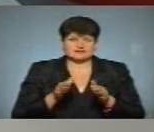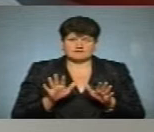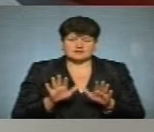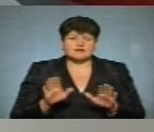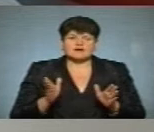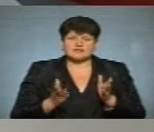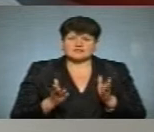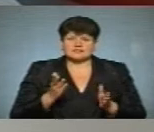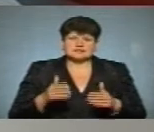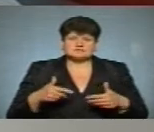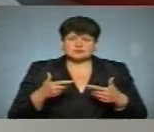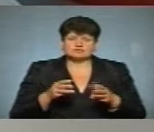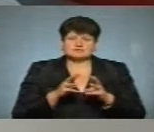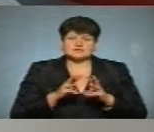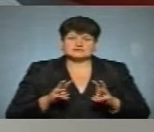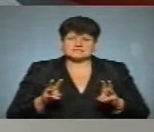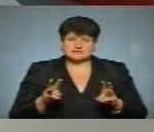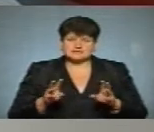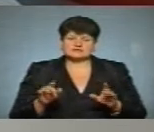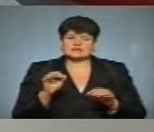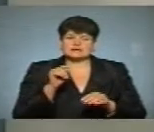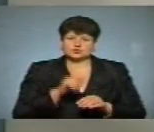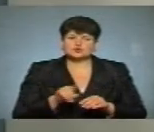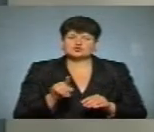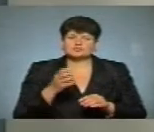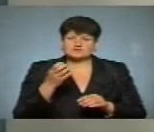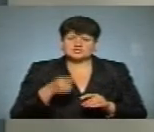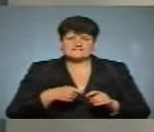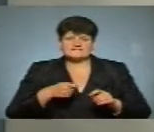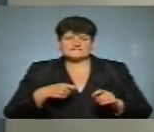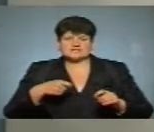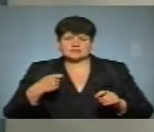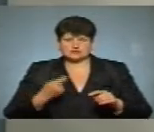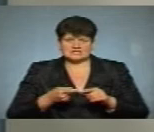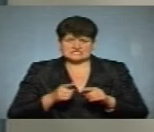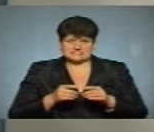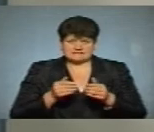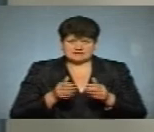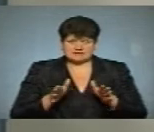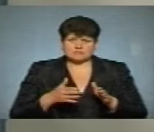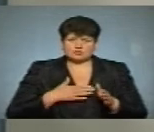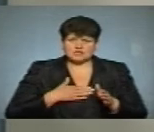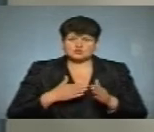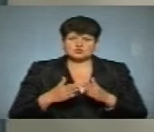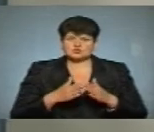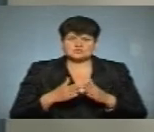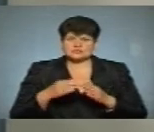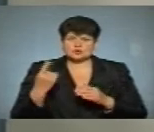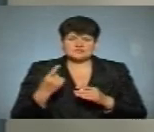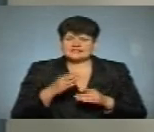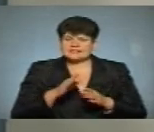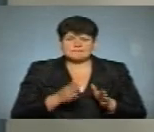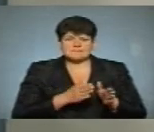до міністерства, відповідно, для того, щоб ще відтягнути це відкриття, так як наші сусідні області не перейшли до другого